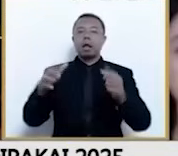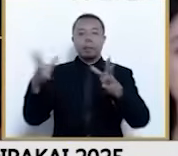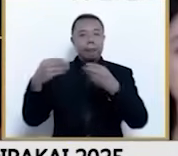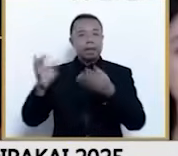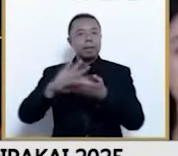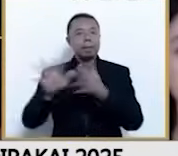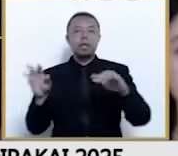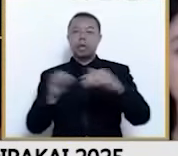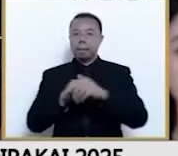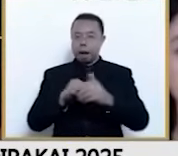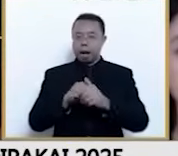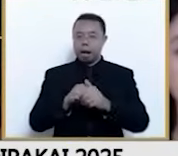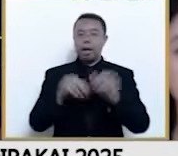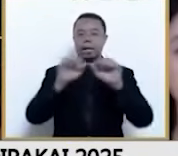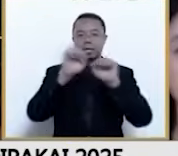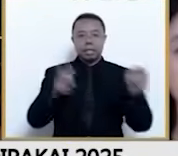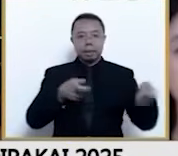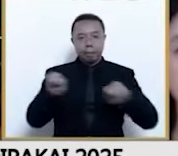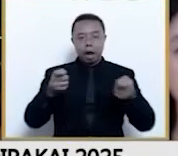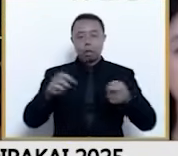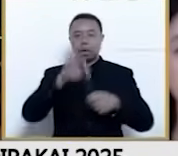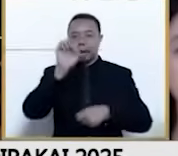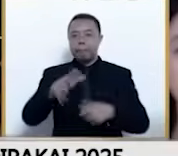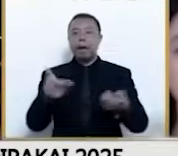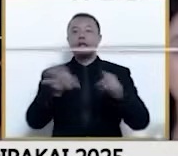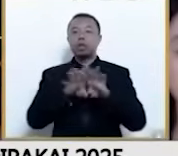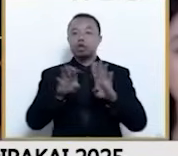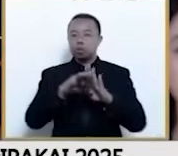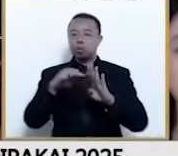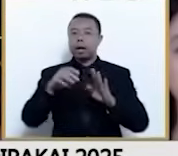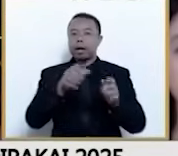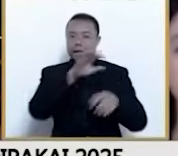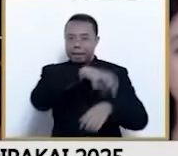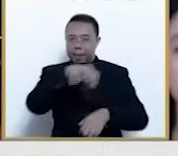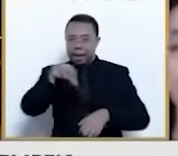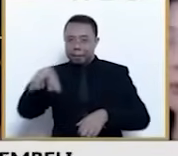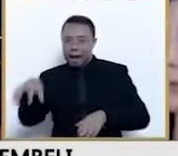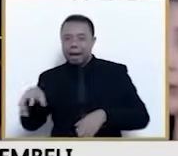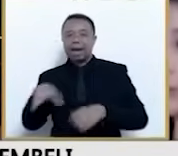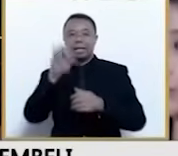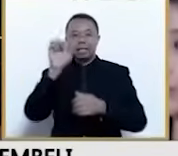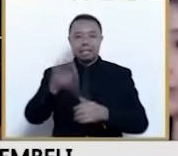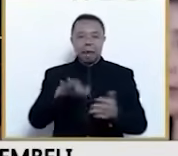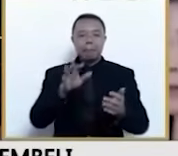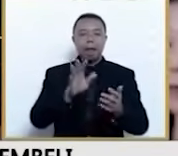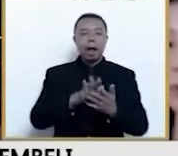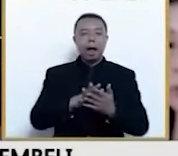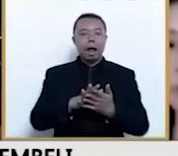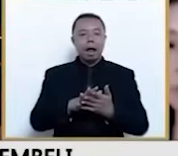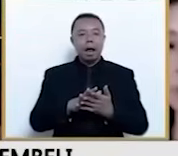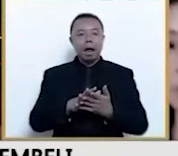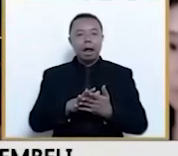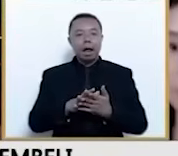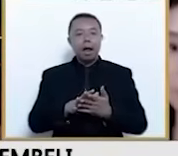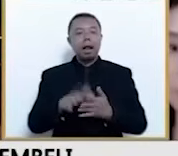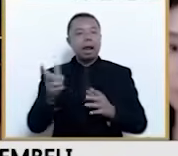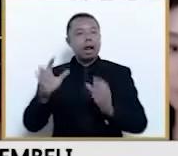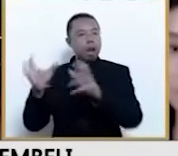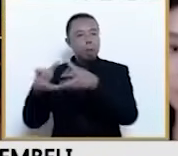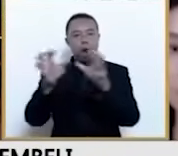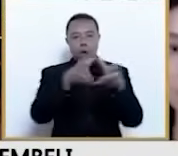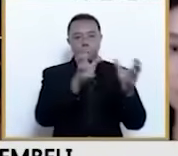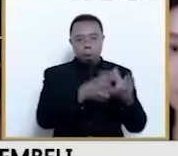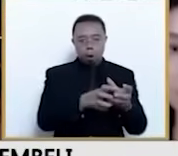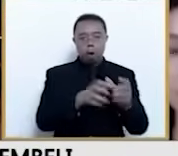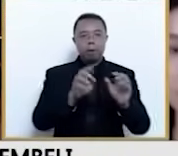deposit. Sistem pengaturan sampah sesuai jenis sampai hilir sampai sampah